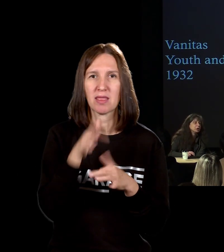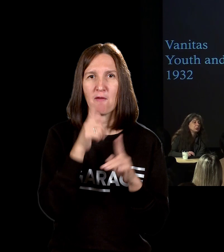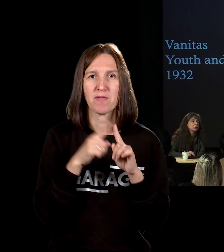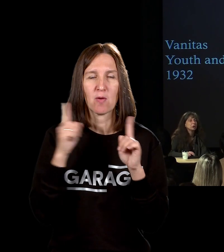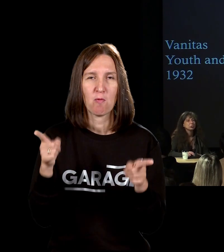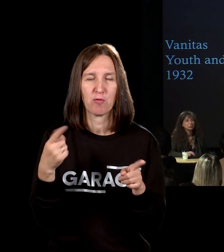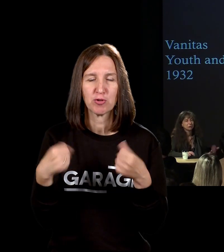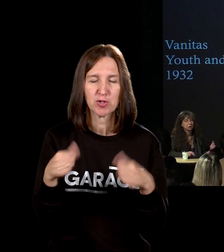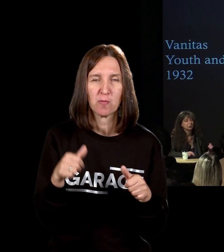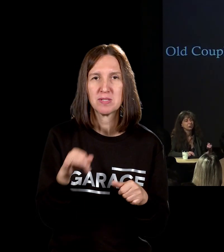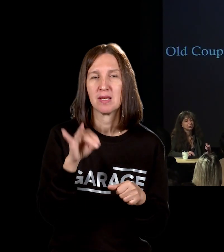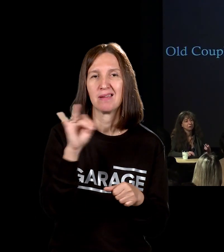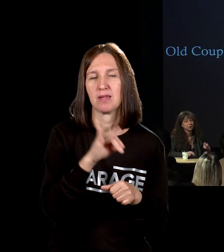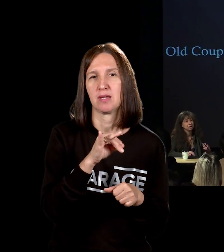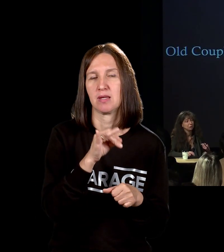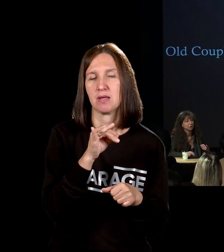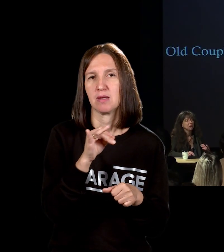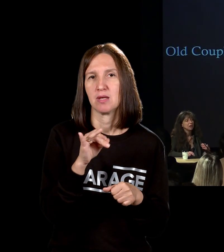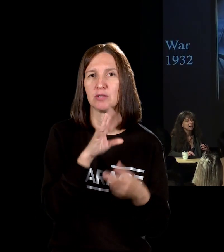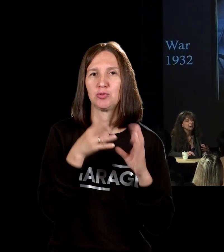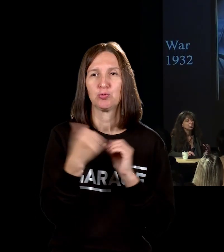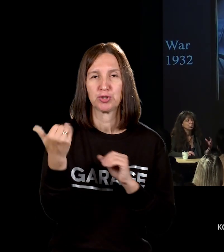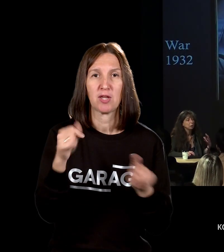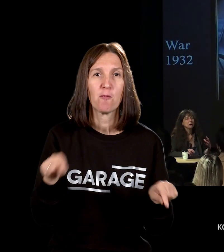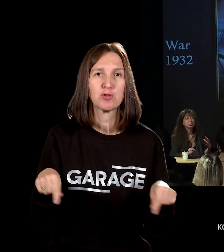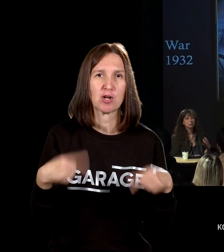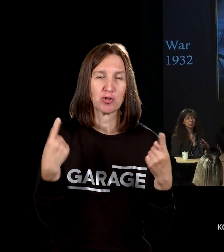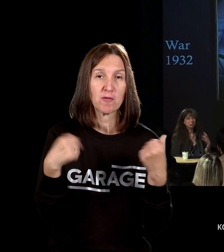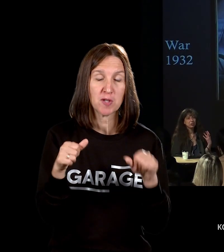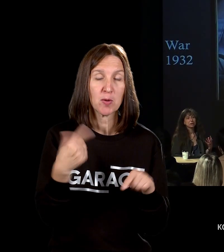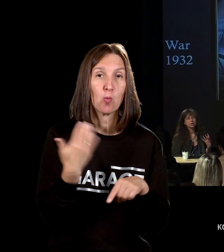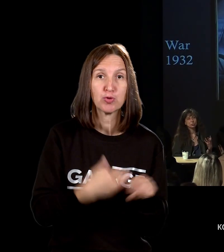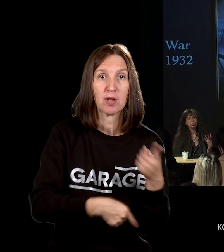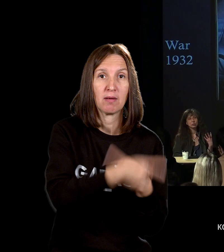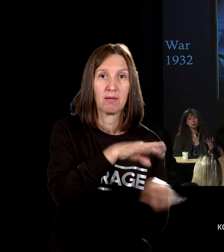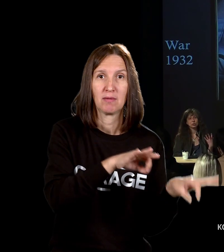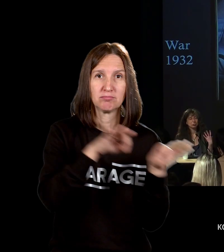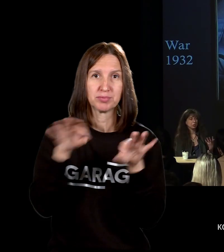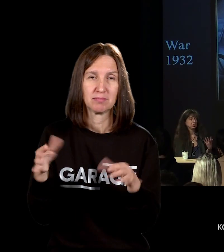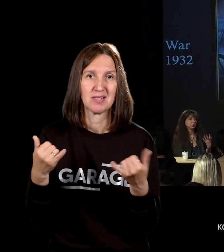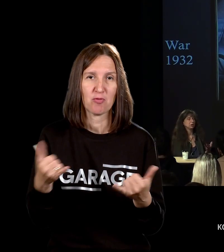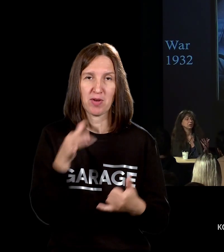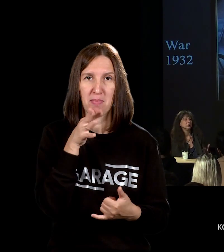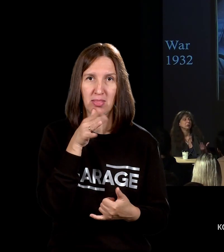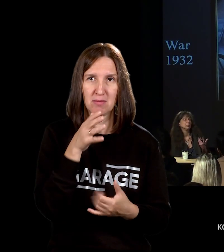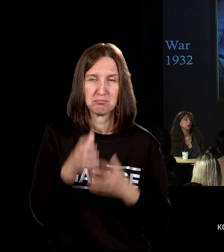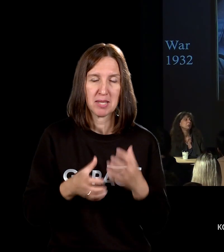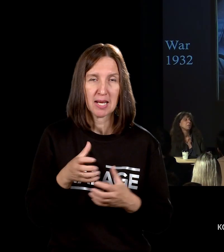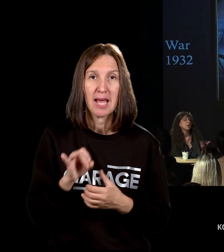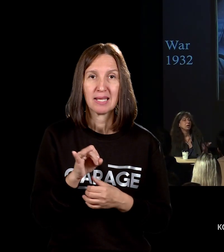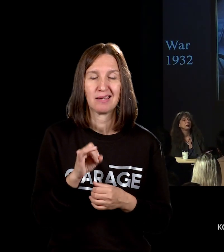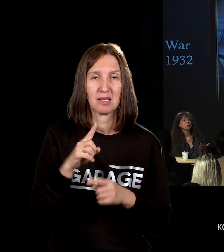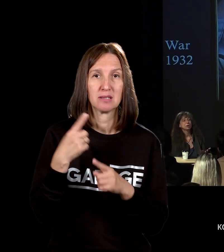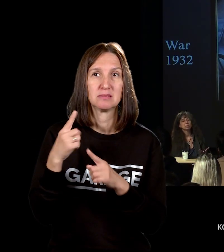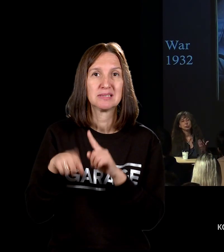возрожденческой живописи сюжеты, которые возвращаются в современный мир. И другой триптих, не менее значимый триптих, который Дикс делает в это